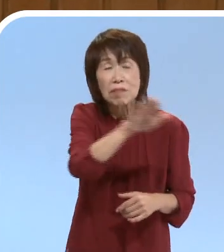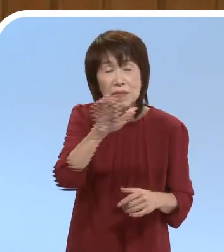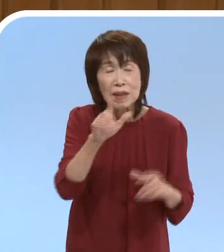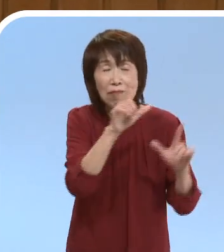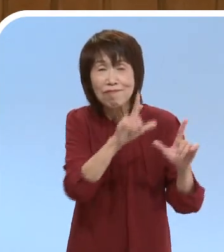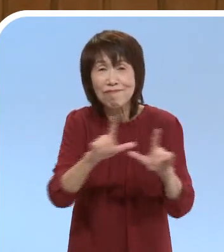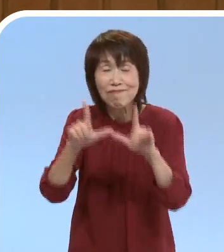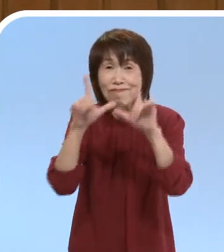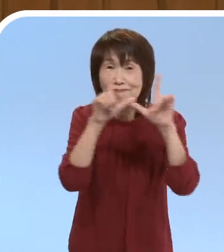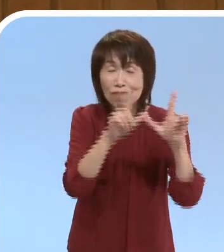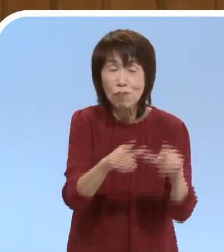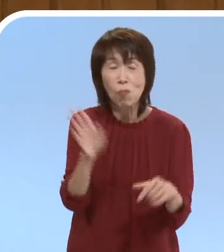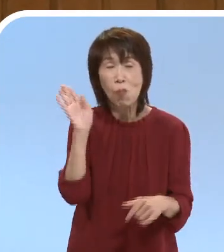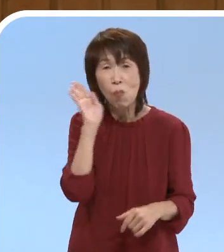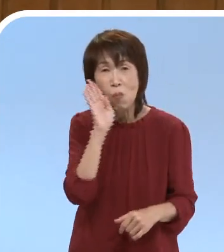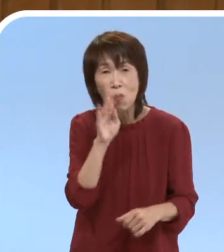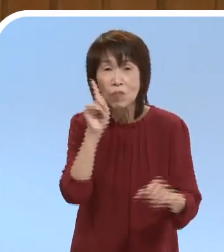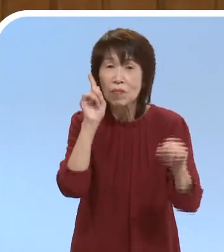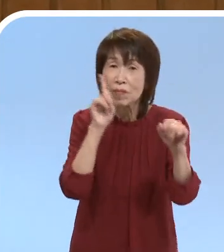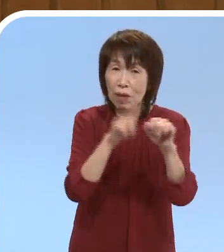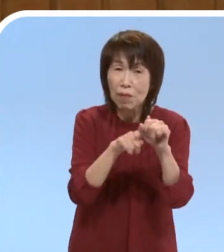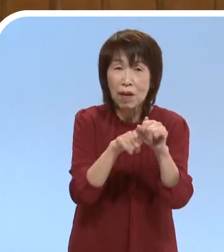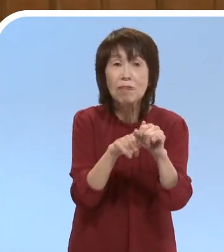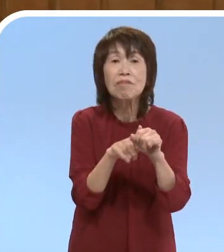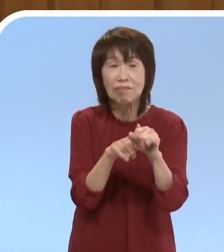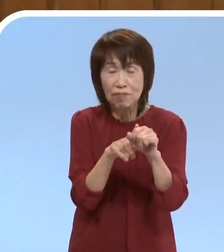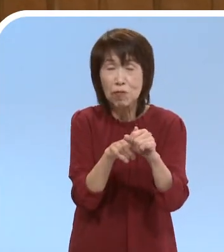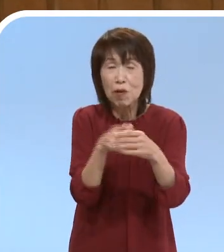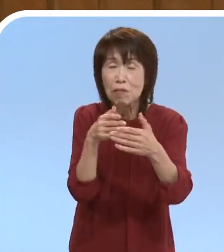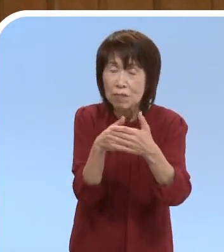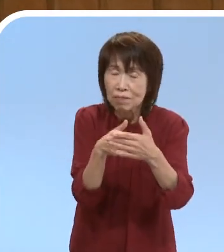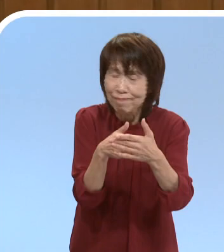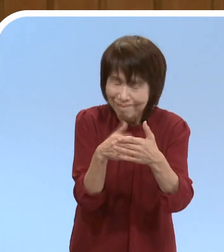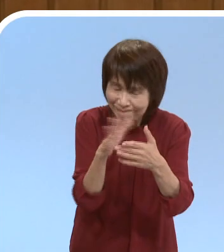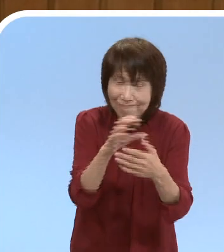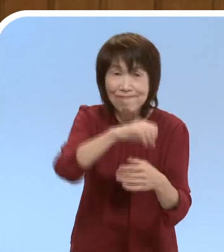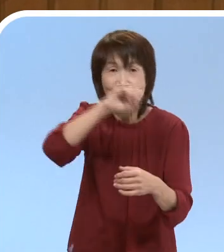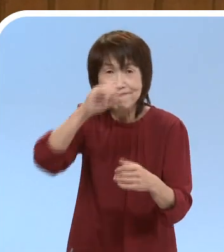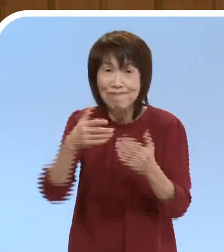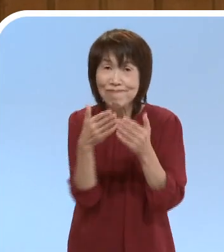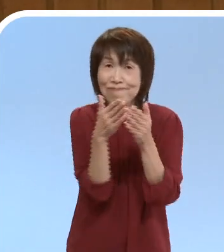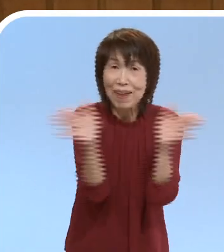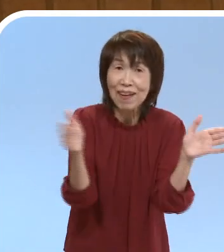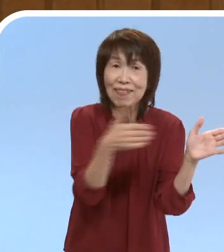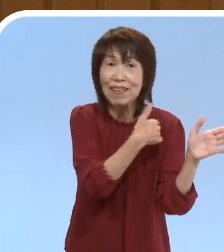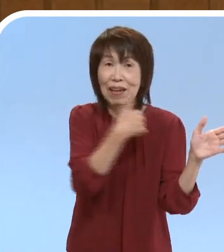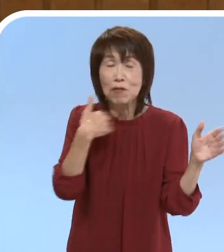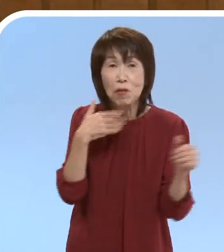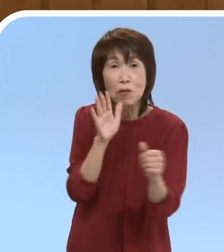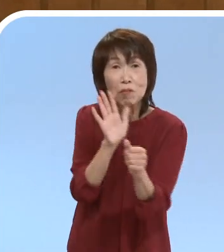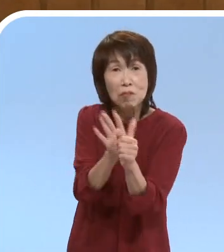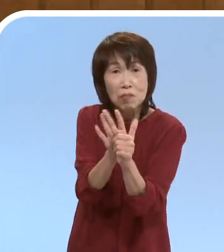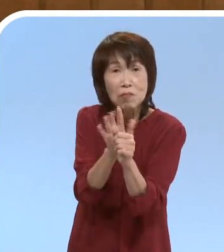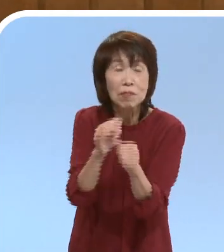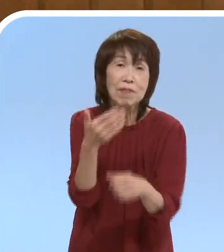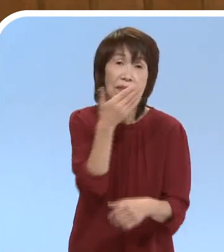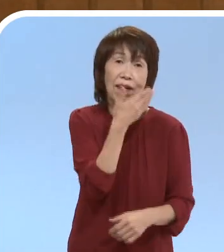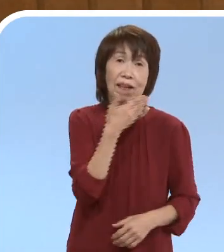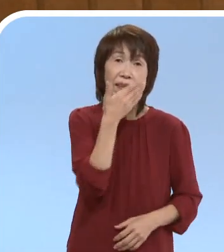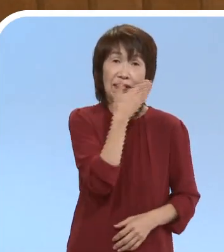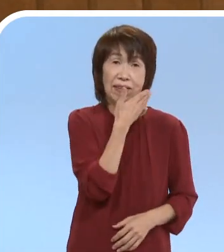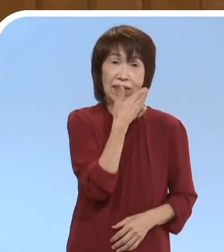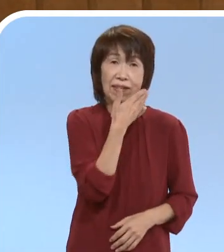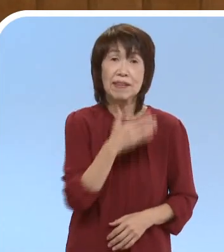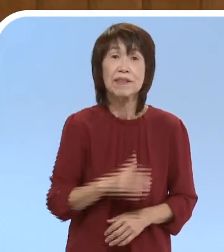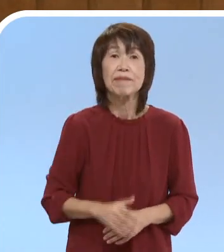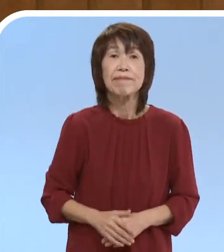、そういったところこれからますます広がっていくと思うので、そこをしっかりこれからも支援していくということ